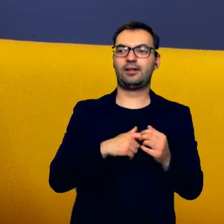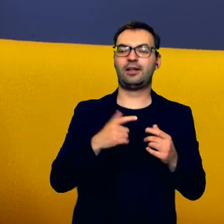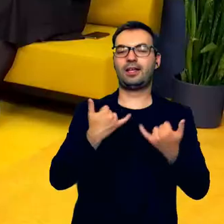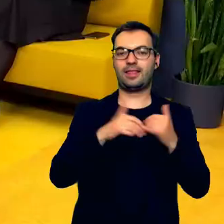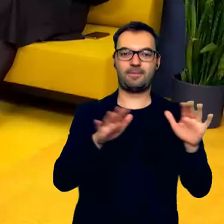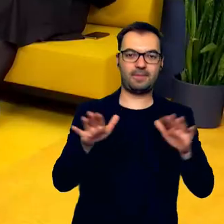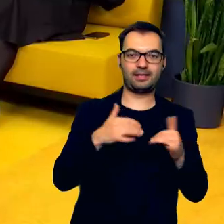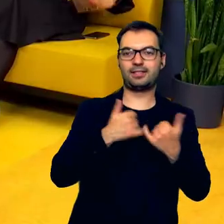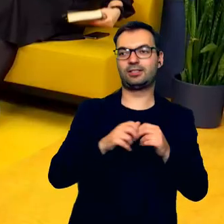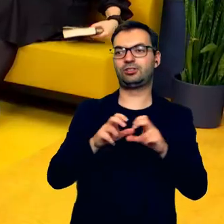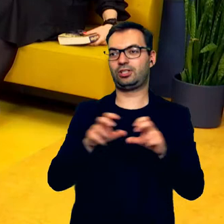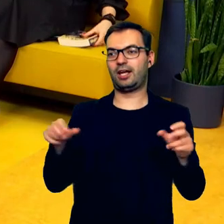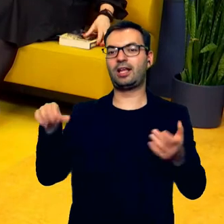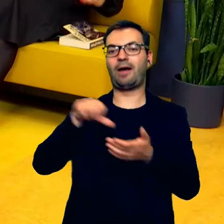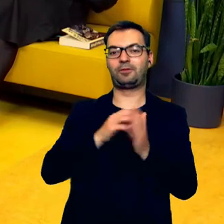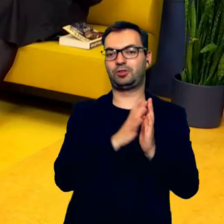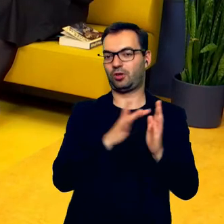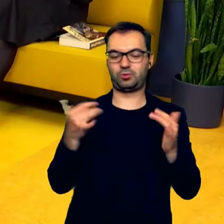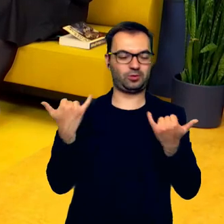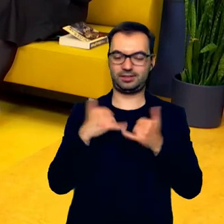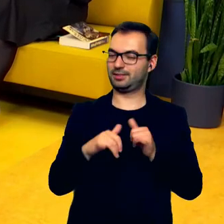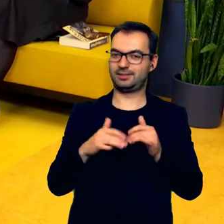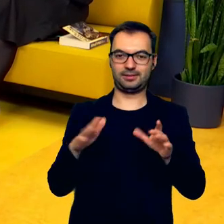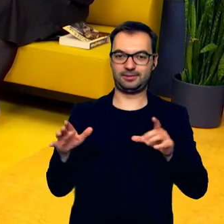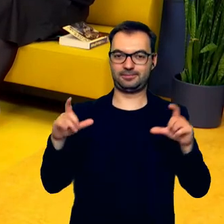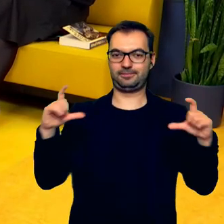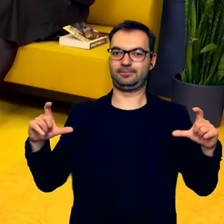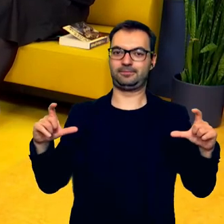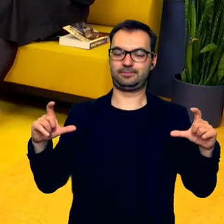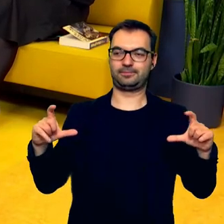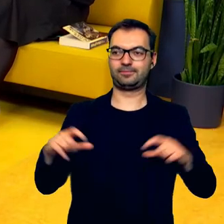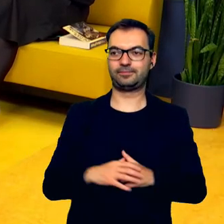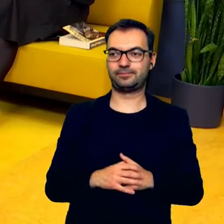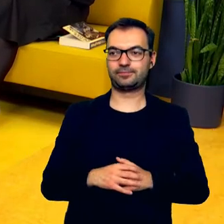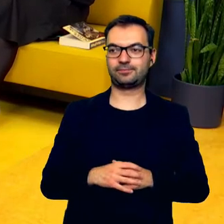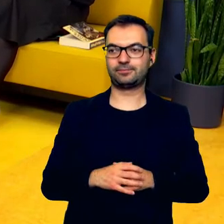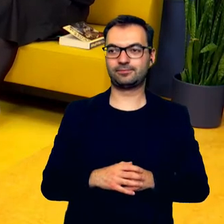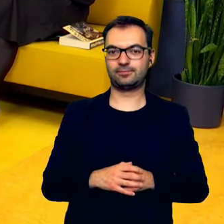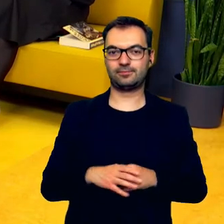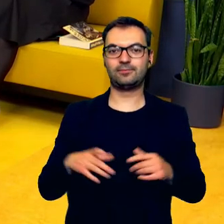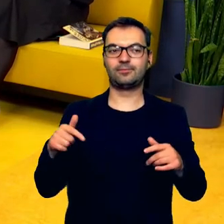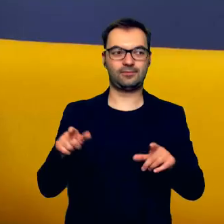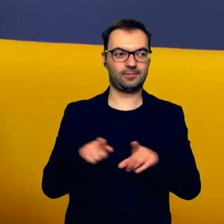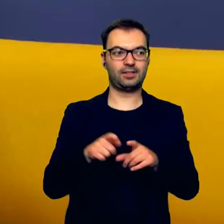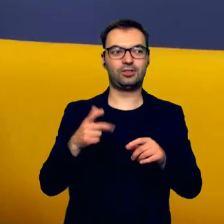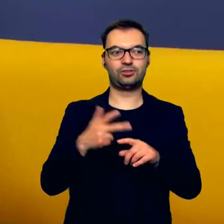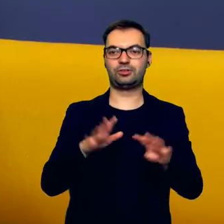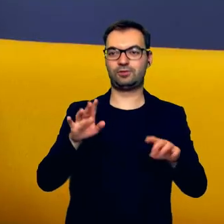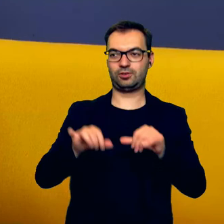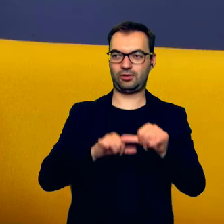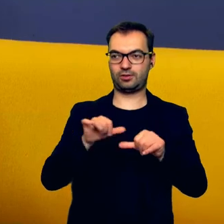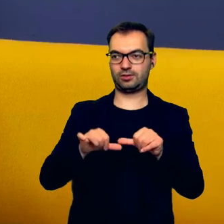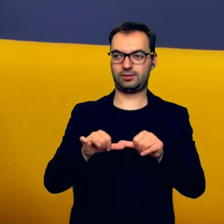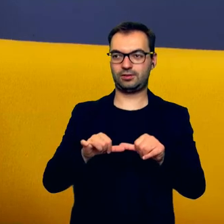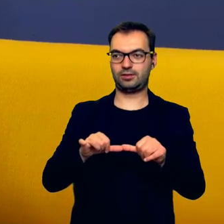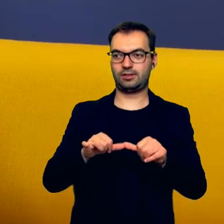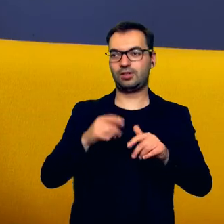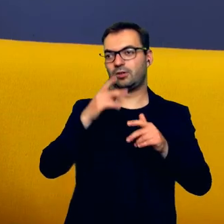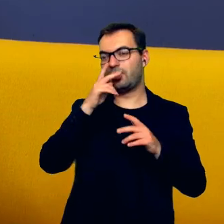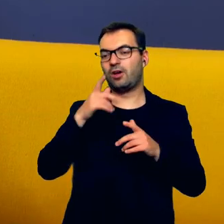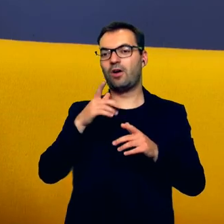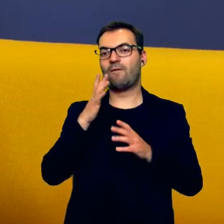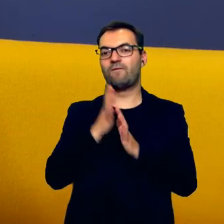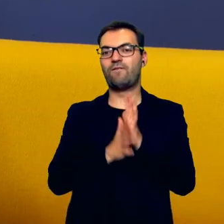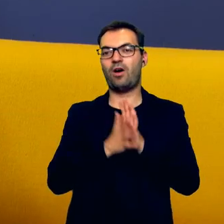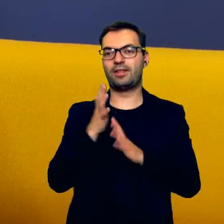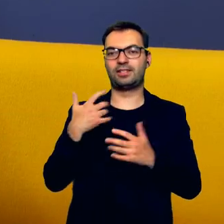miejscu i w innym czasie, niż płynie główny nurt powieści. I tak właśnie jest tutaj, 1939 rok. Poznajemy trochę losy